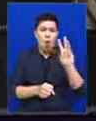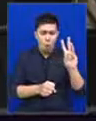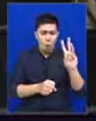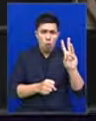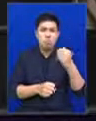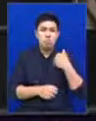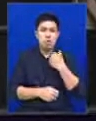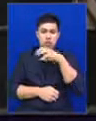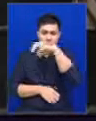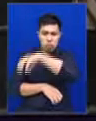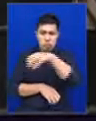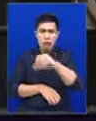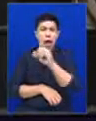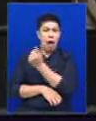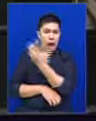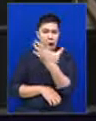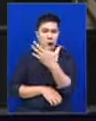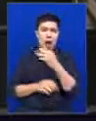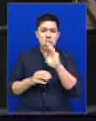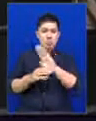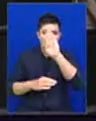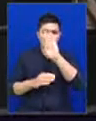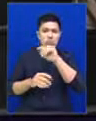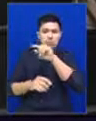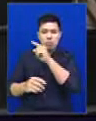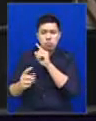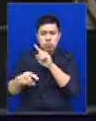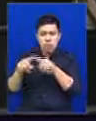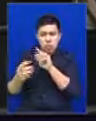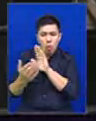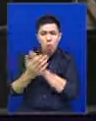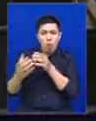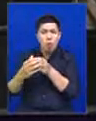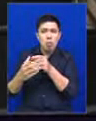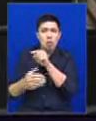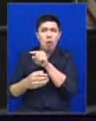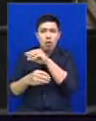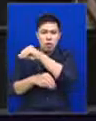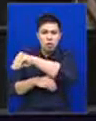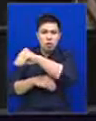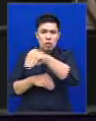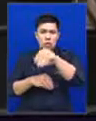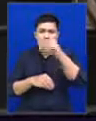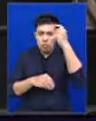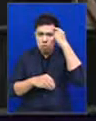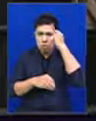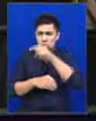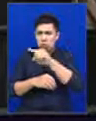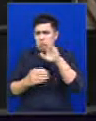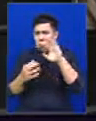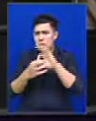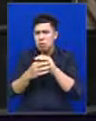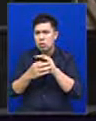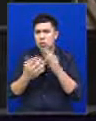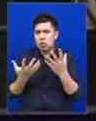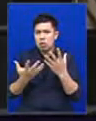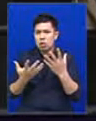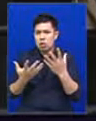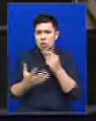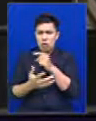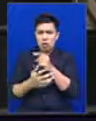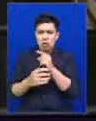ซึ่งได้นำเอกชนอีกส่วนหนึ่งซึ่งมีผมคิดว่าก็คงจะเป็นลักษณะของบ